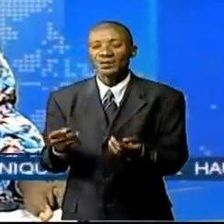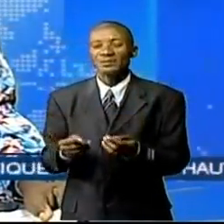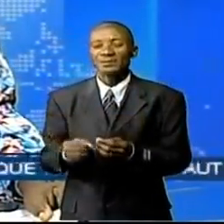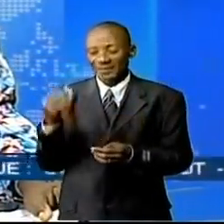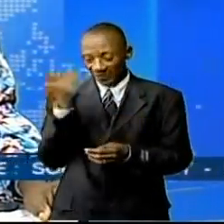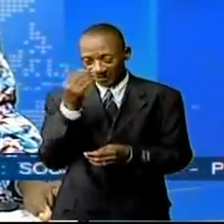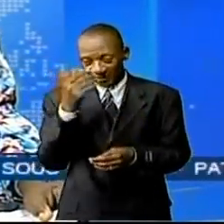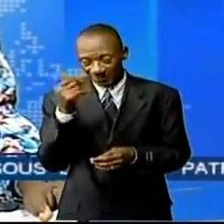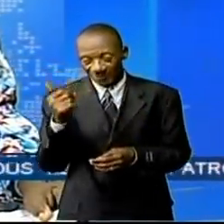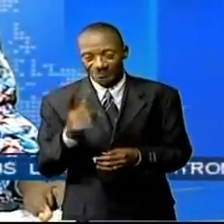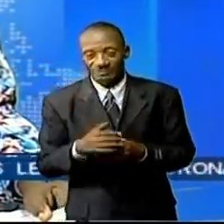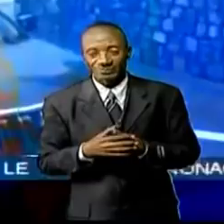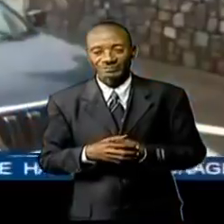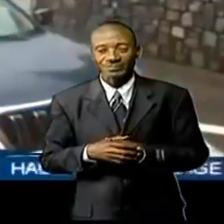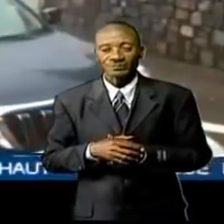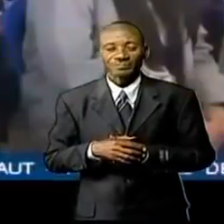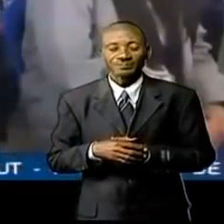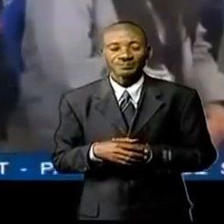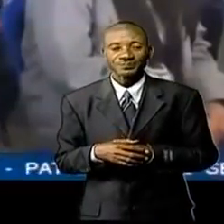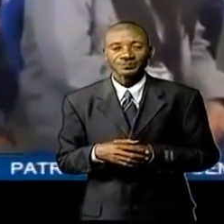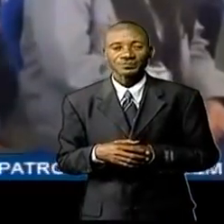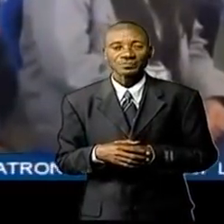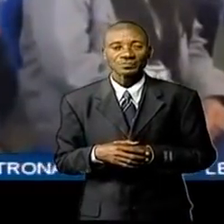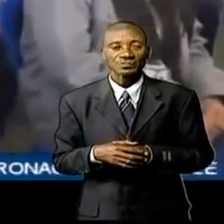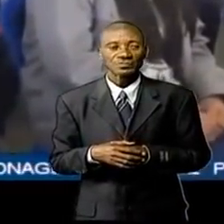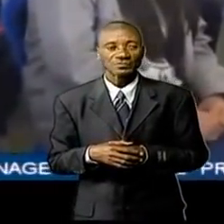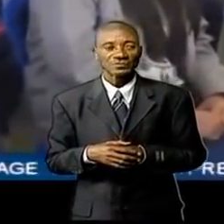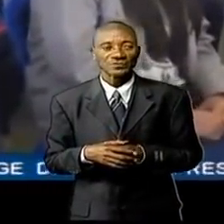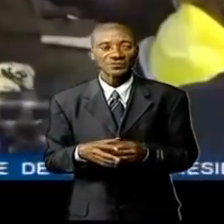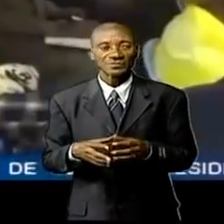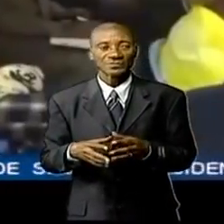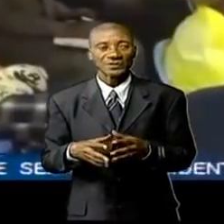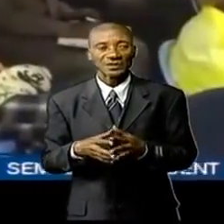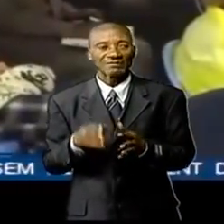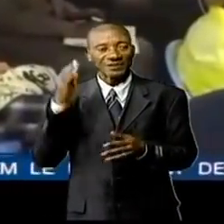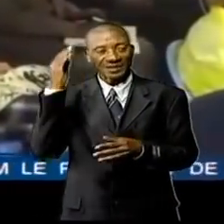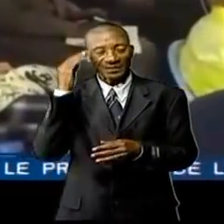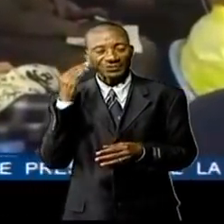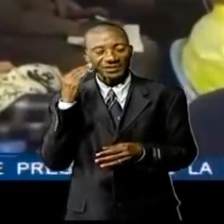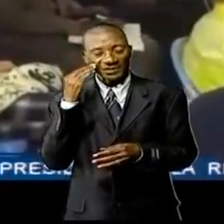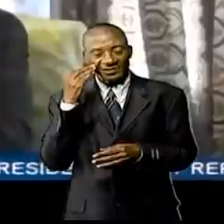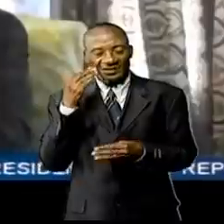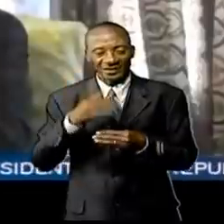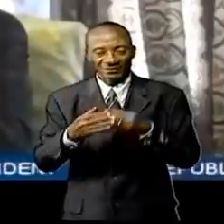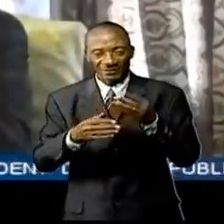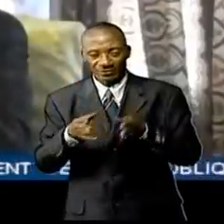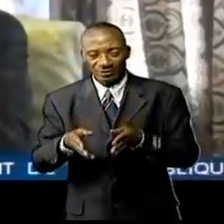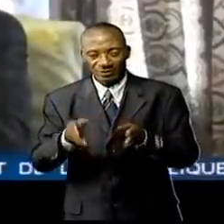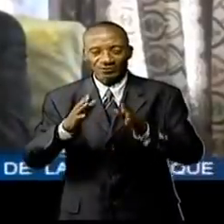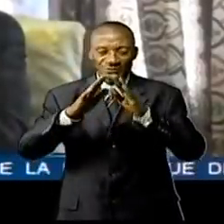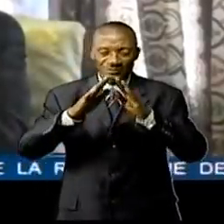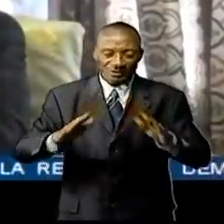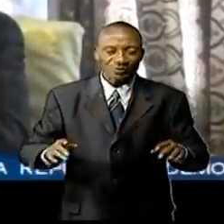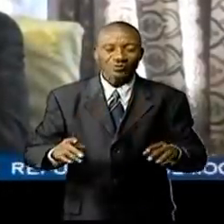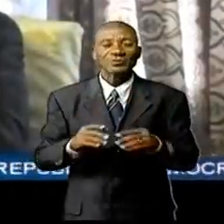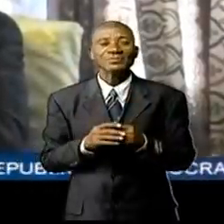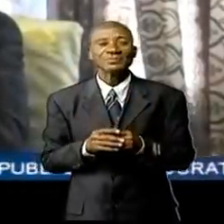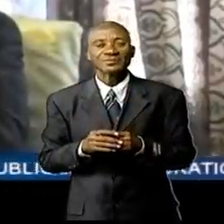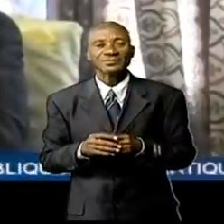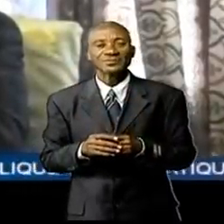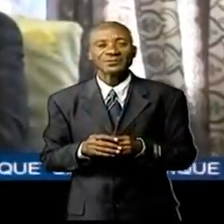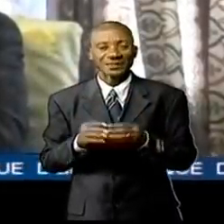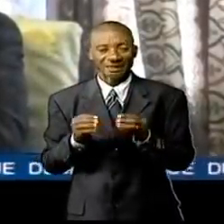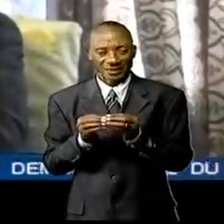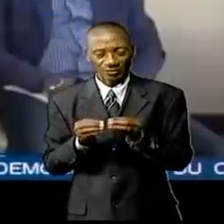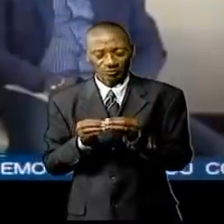Mumba, nous en parle. Autour du ministre provincial des infrastructures, urbanisme et habitat, Miguel Katem Kachal, se sont réunis pour